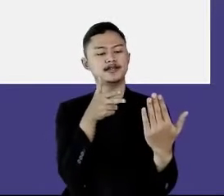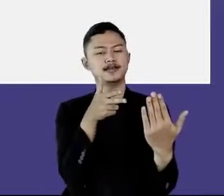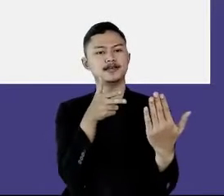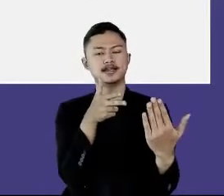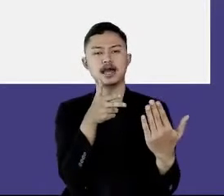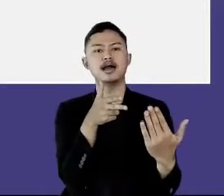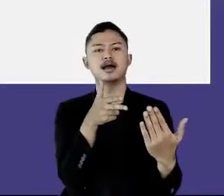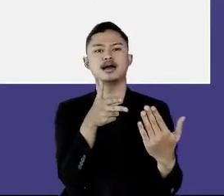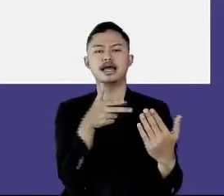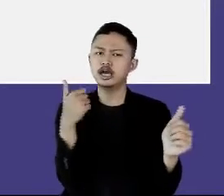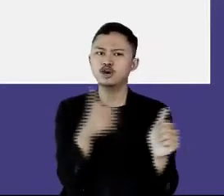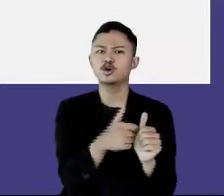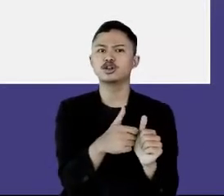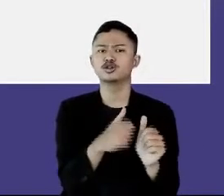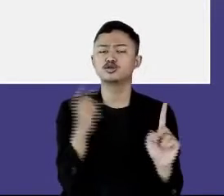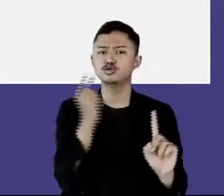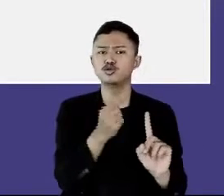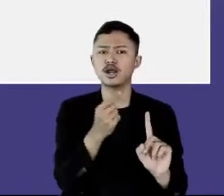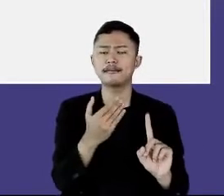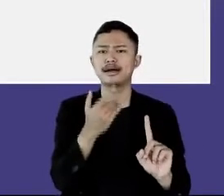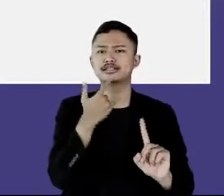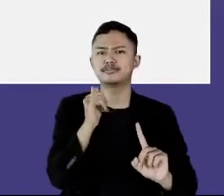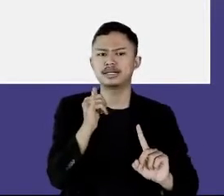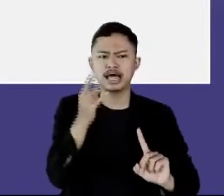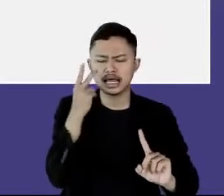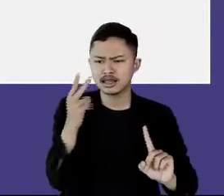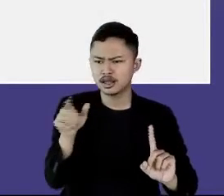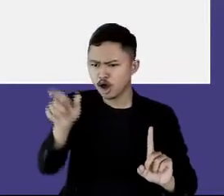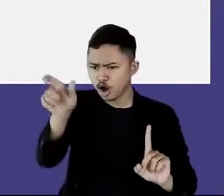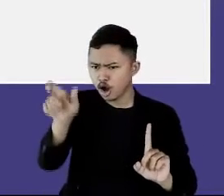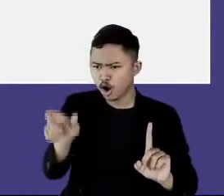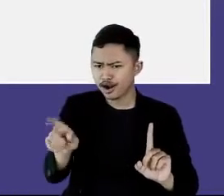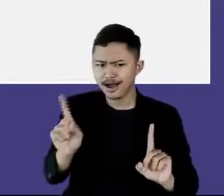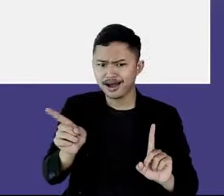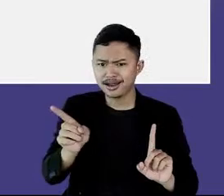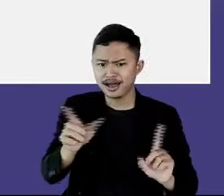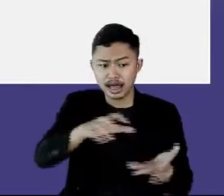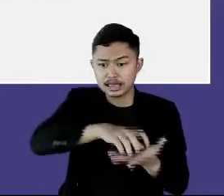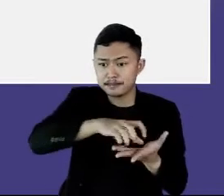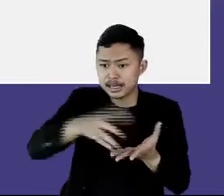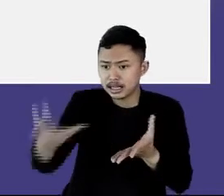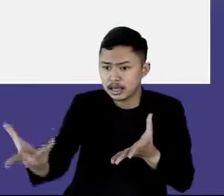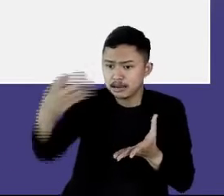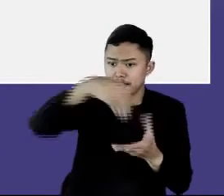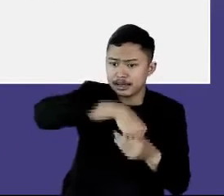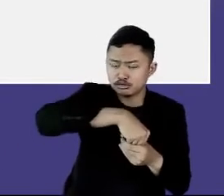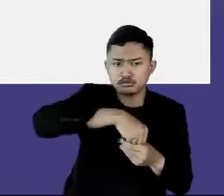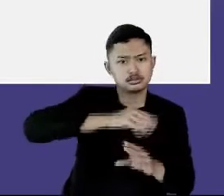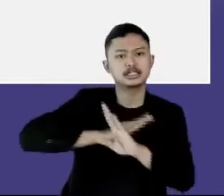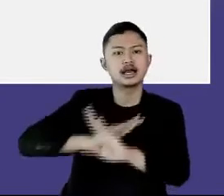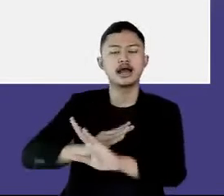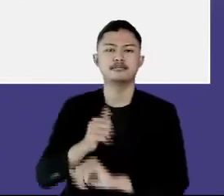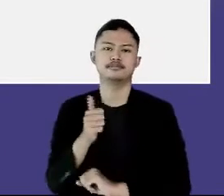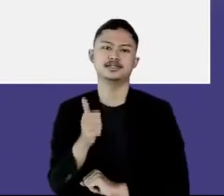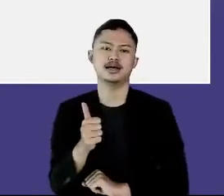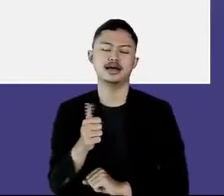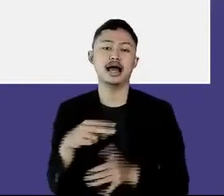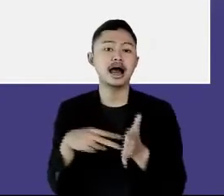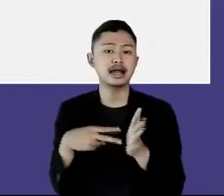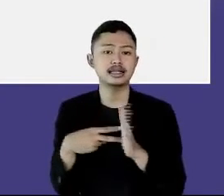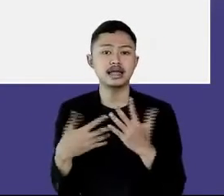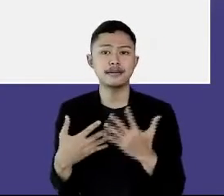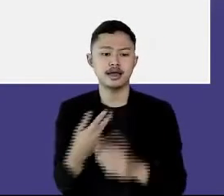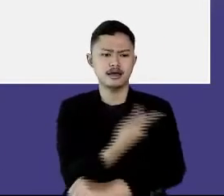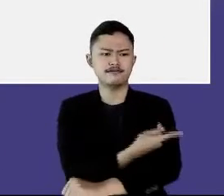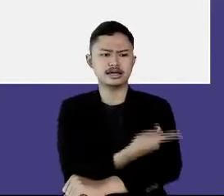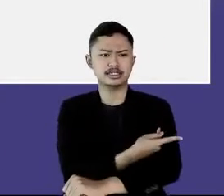tujuannya adalah untuk menghindari sumber penularan masuk ke tempat umum gitu ya. Jadi kalau kita belum divaksin, kita